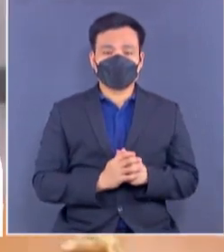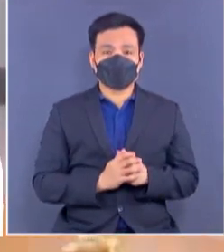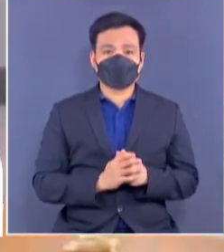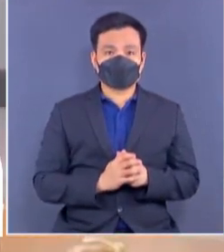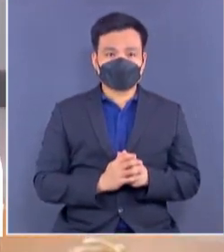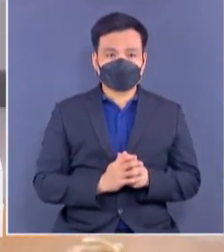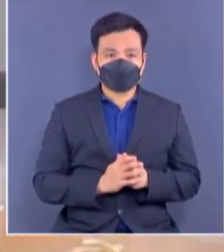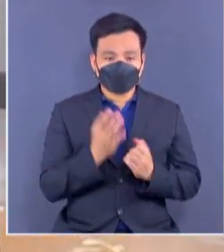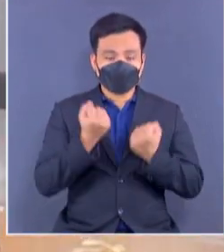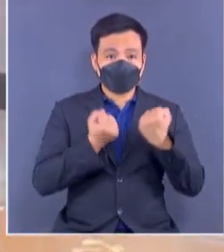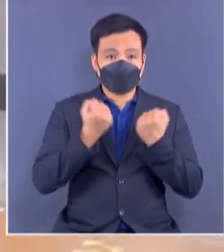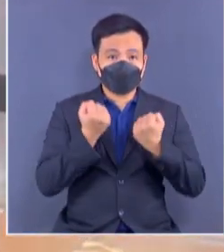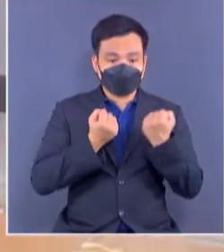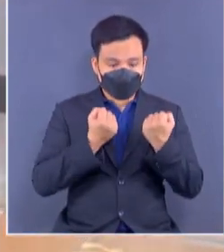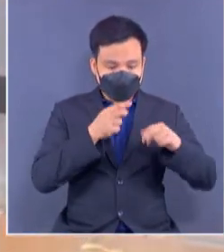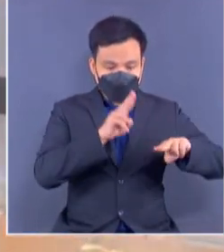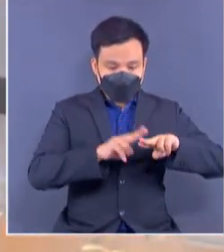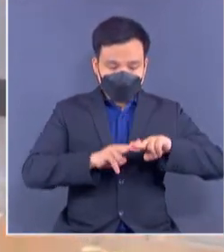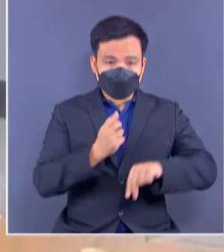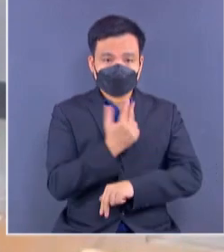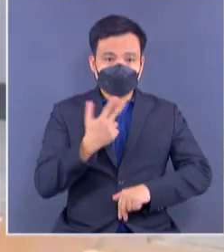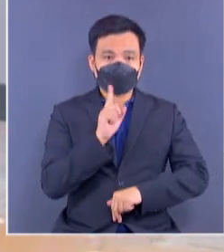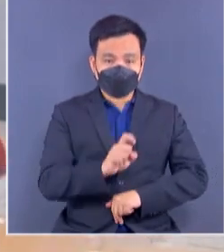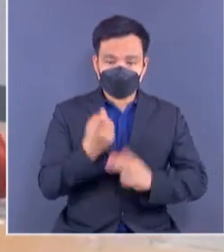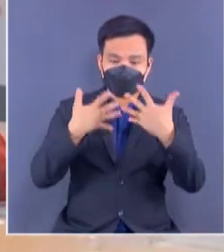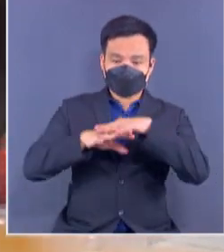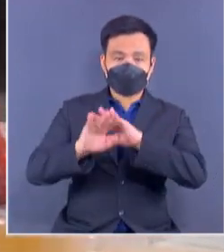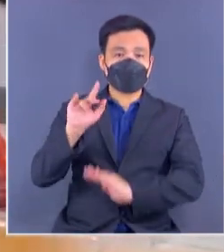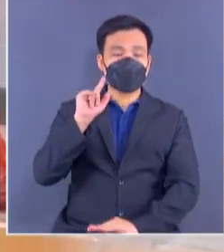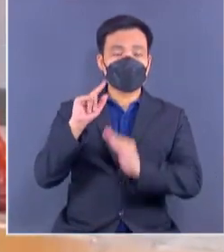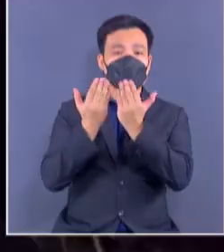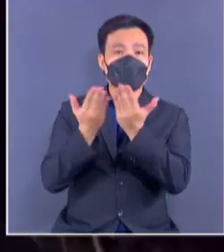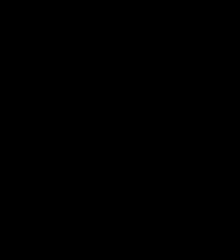พของพนักงานทั้ง3คนนะครับมีการประสานทางญาติกลับไปประกอบพิธีทางศาสนาแล้วนะครับ